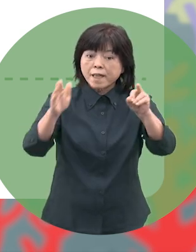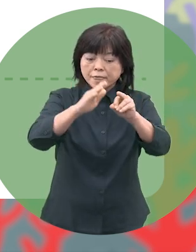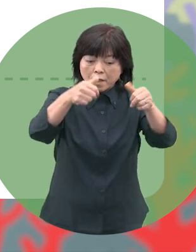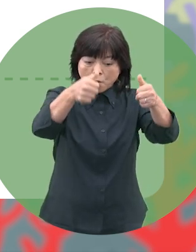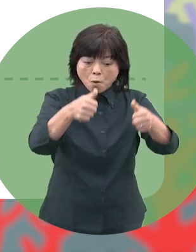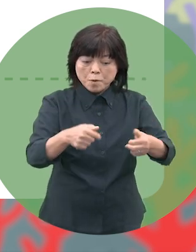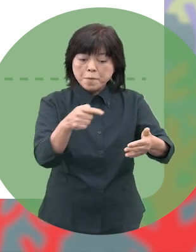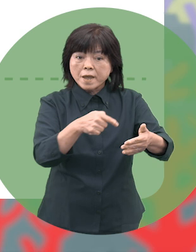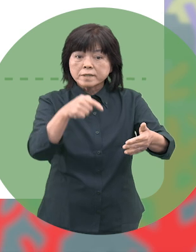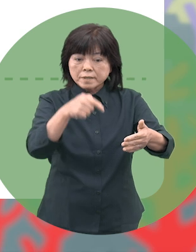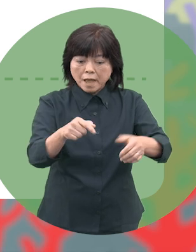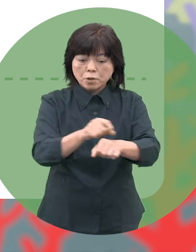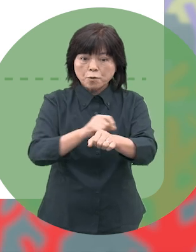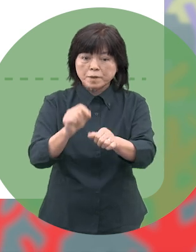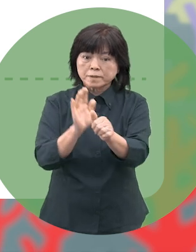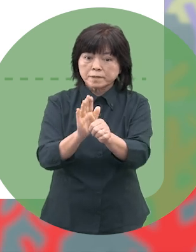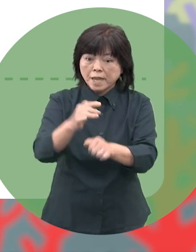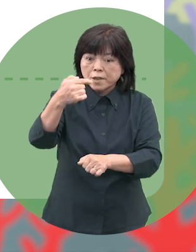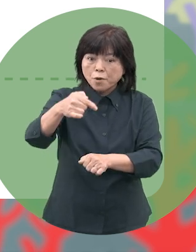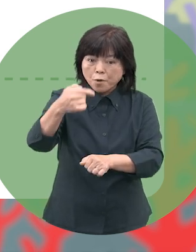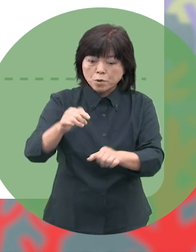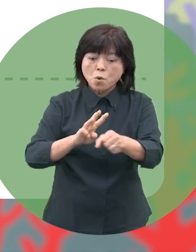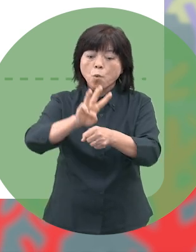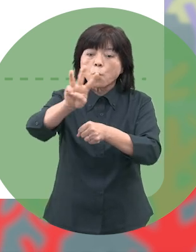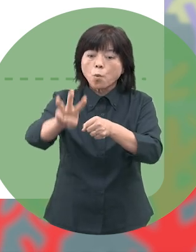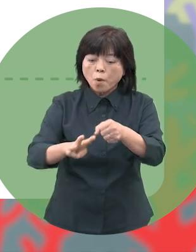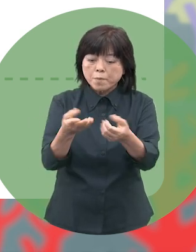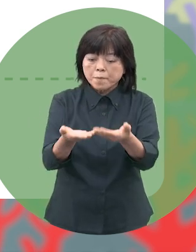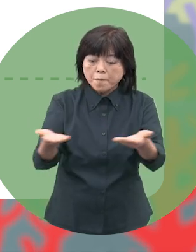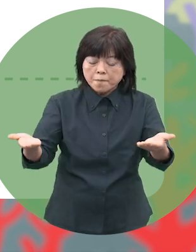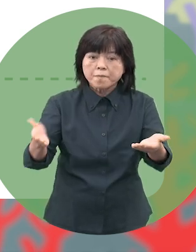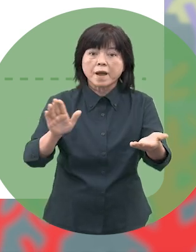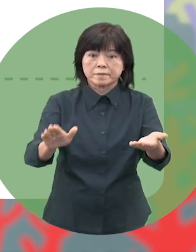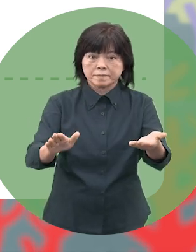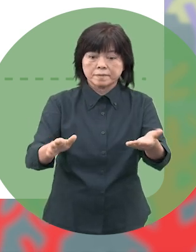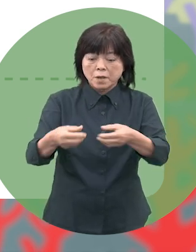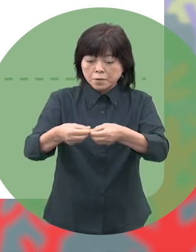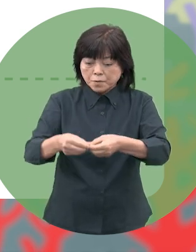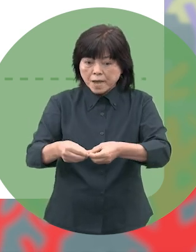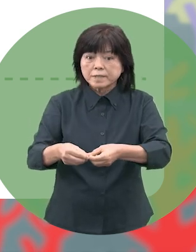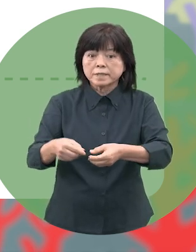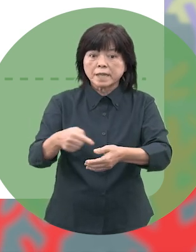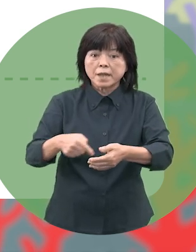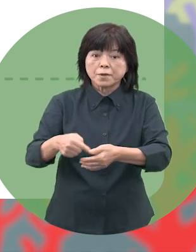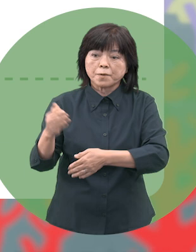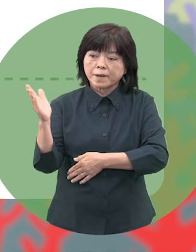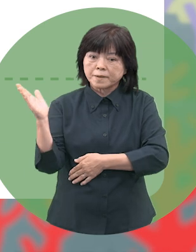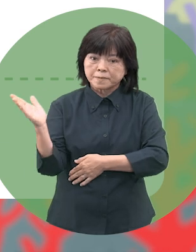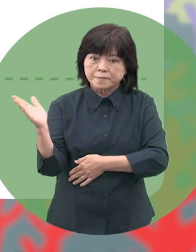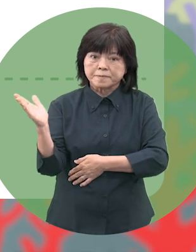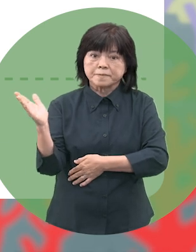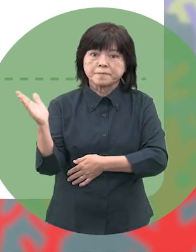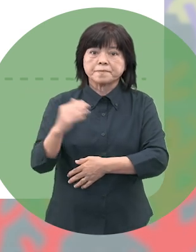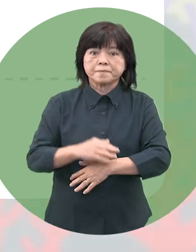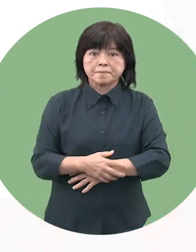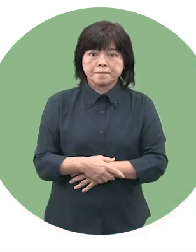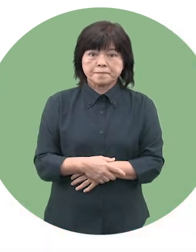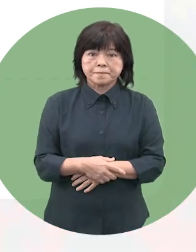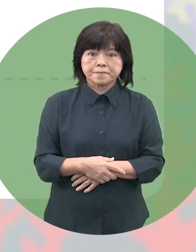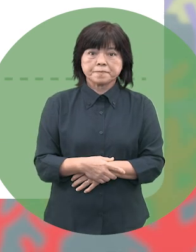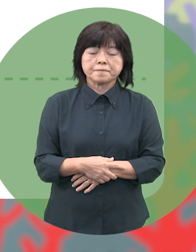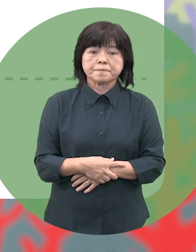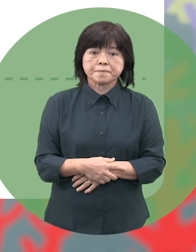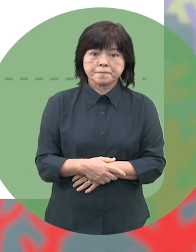で特別支援教育ウェブ展示会を開催しています。詳しくはご覧のところまで。